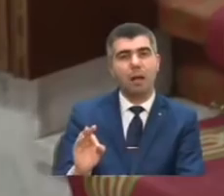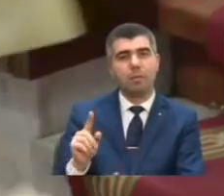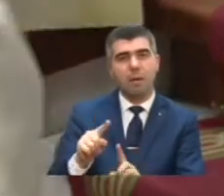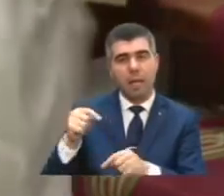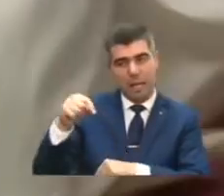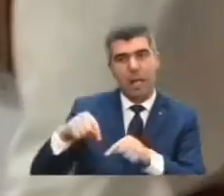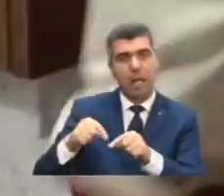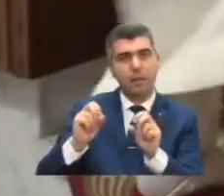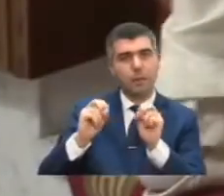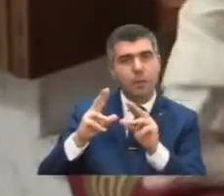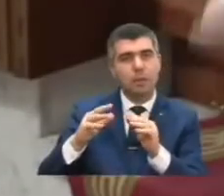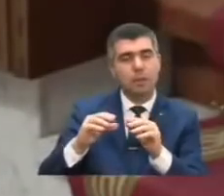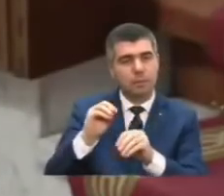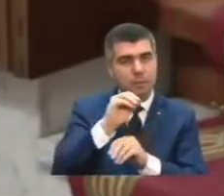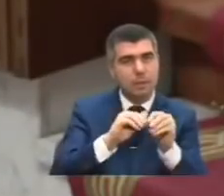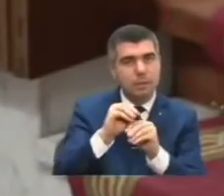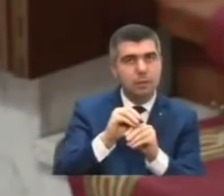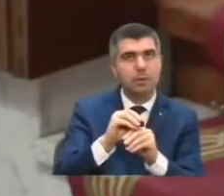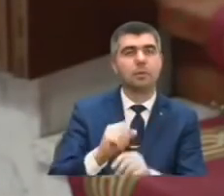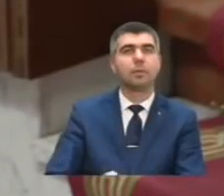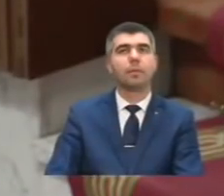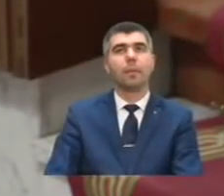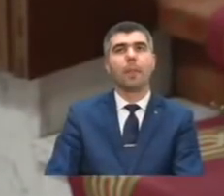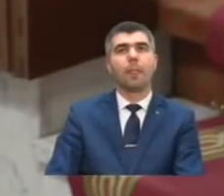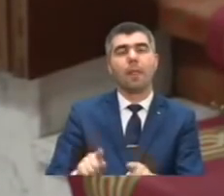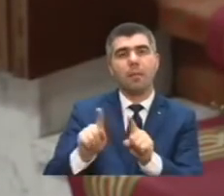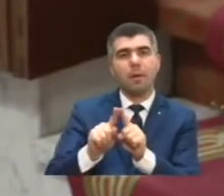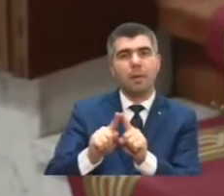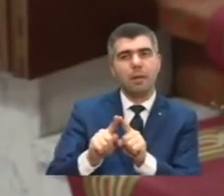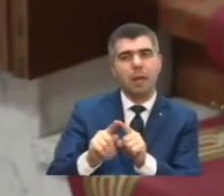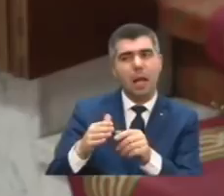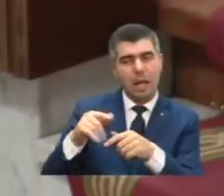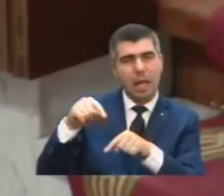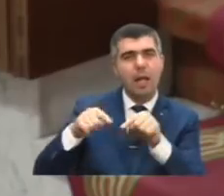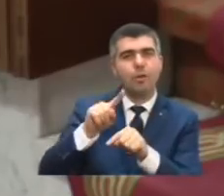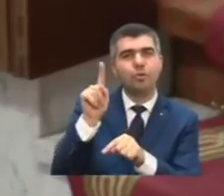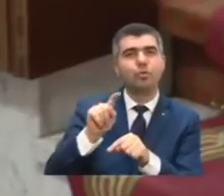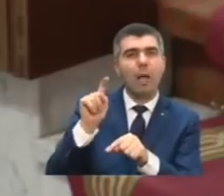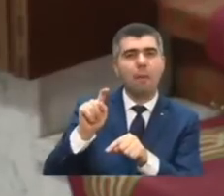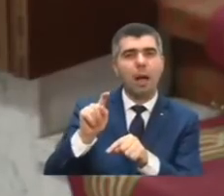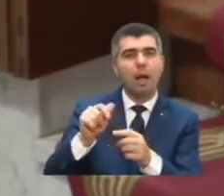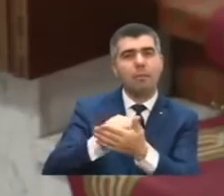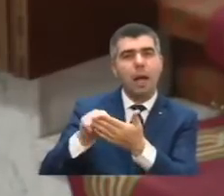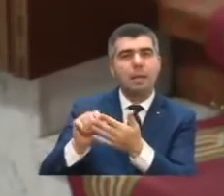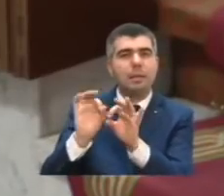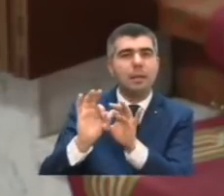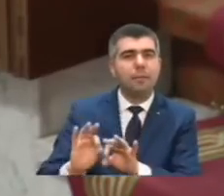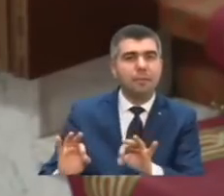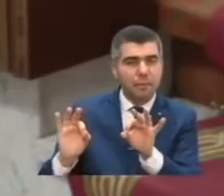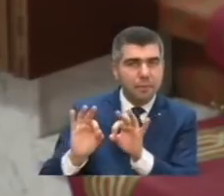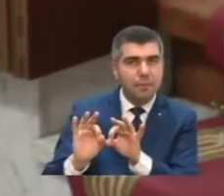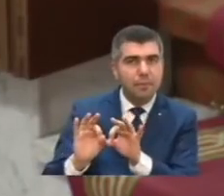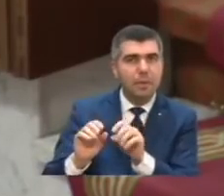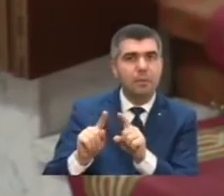حسب المناطق، وحتى هذا الشيء اللي بقى لينا بالنسبه لهذ الجماعات الترابيه اللي ما كملتش واحد العدد ديال المحاور الطرقيه،